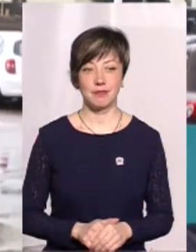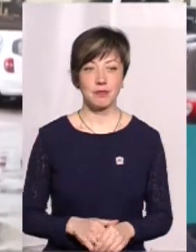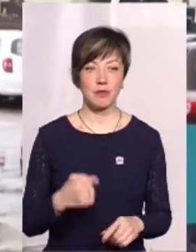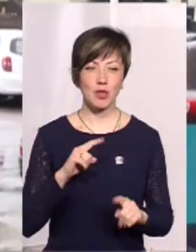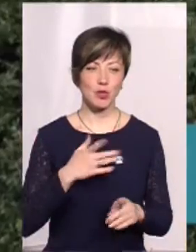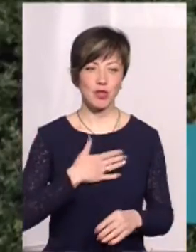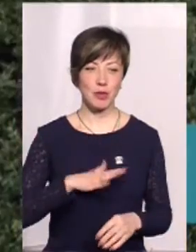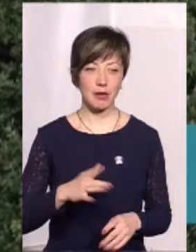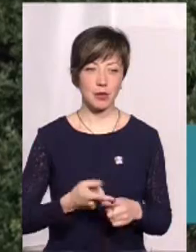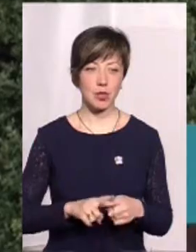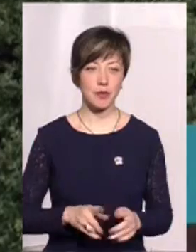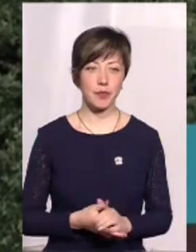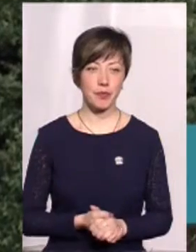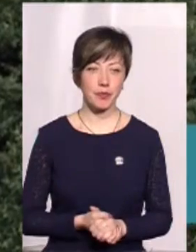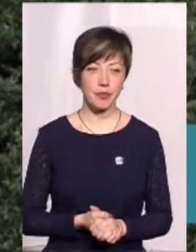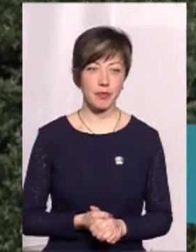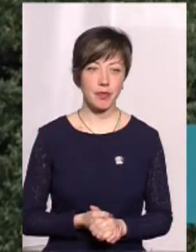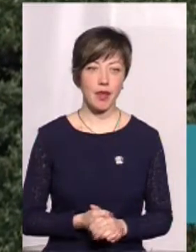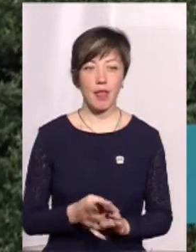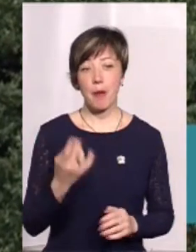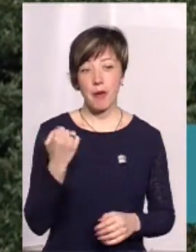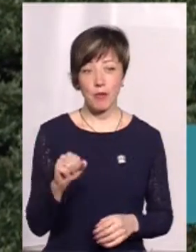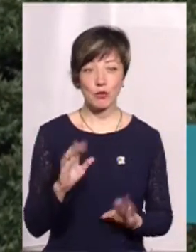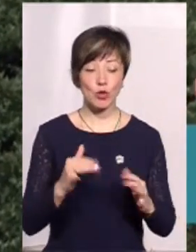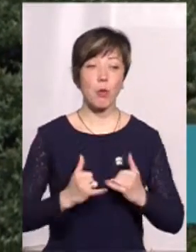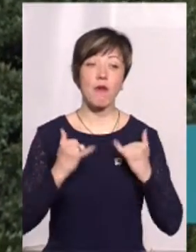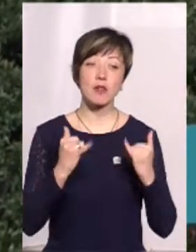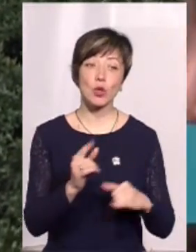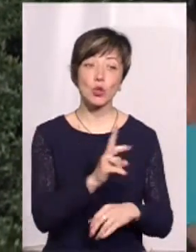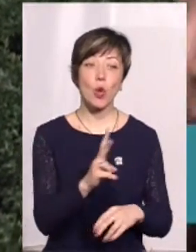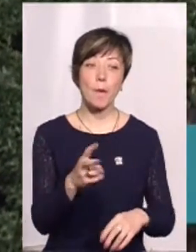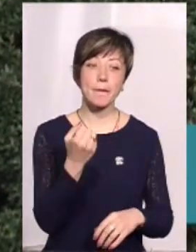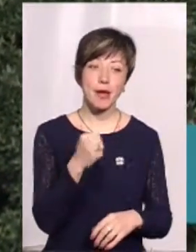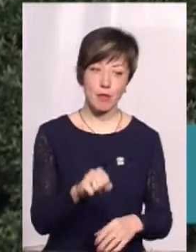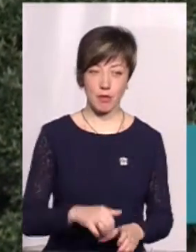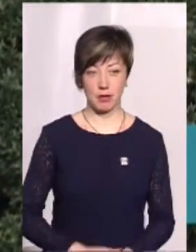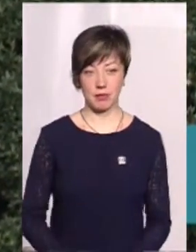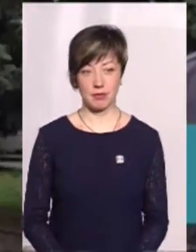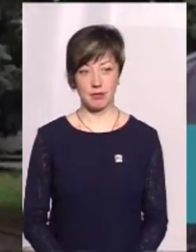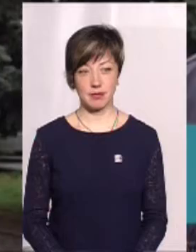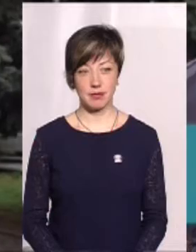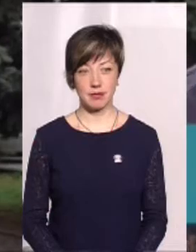дуже неприємно це. Ну, не переможе, тоді буду поважати того, що переміг.